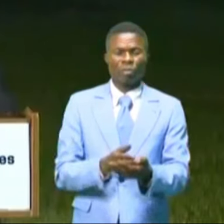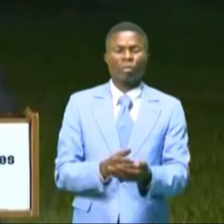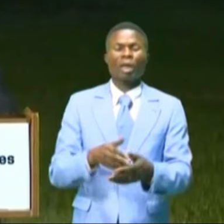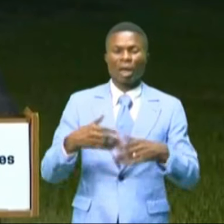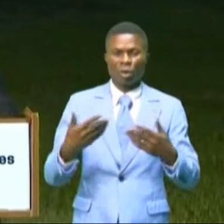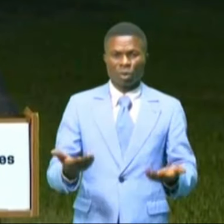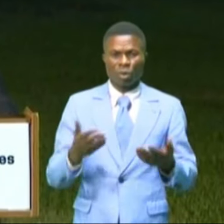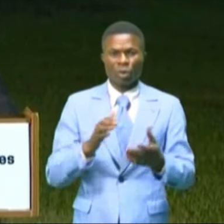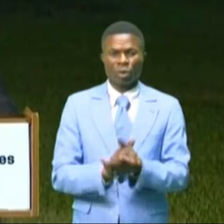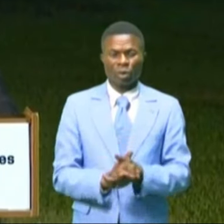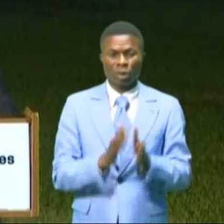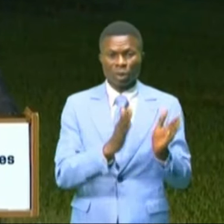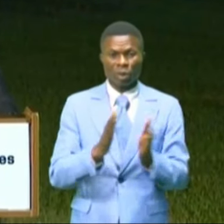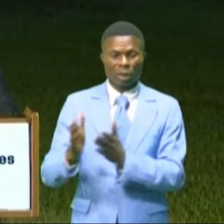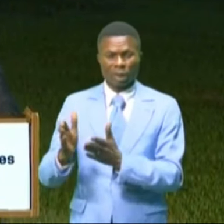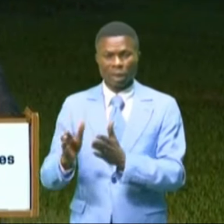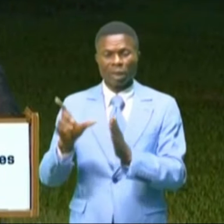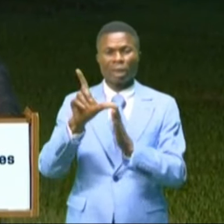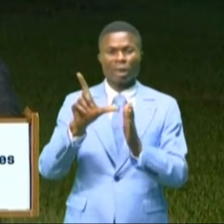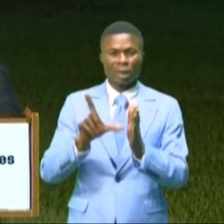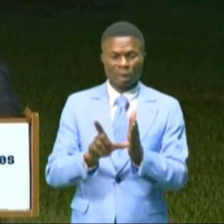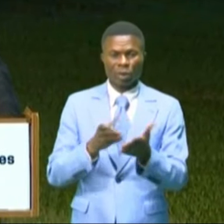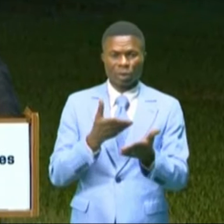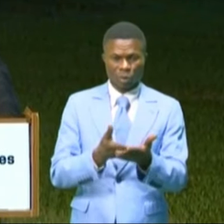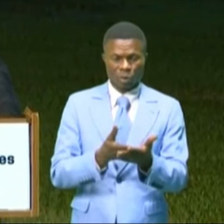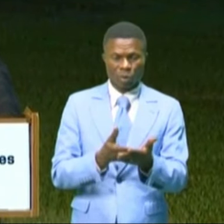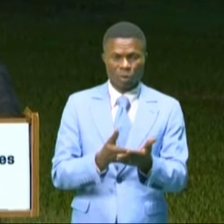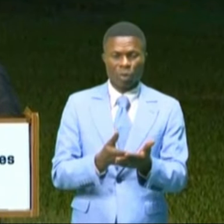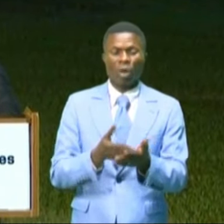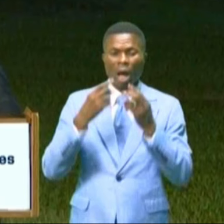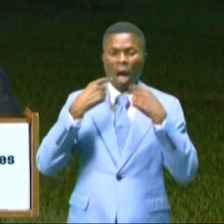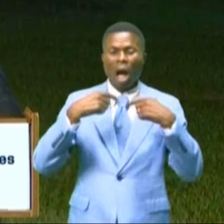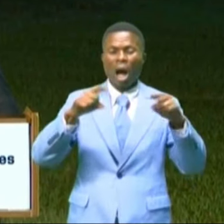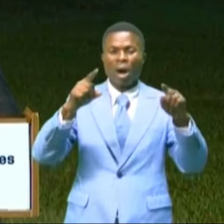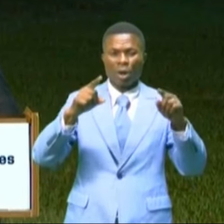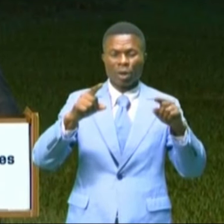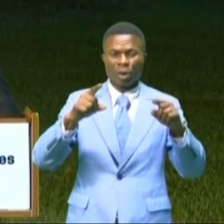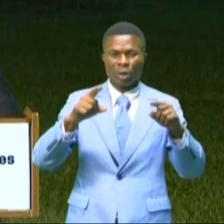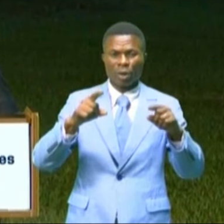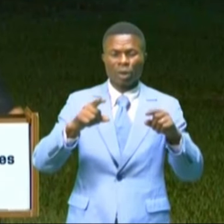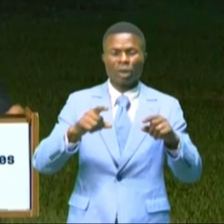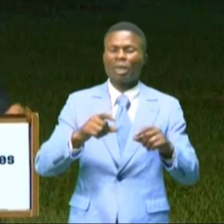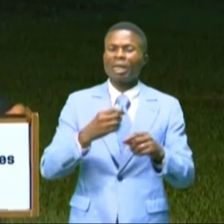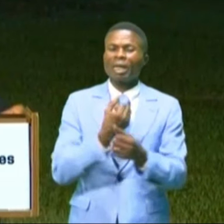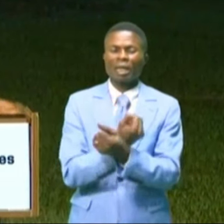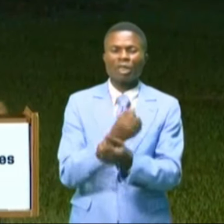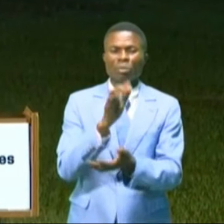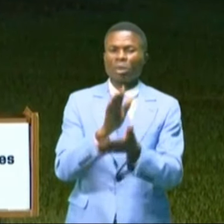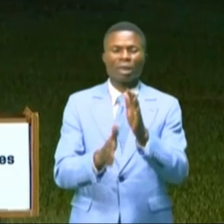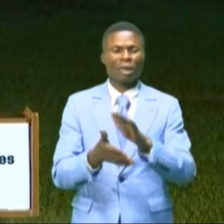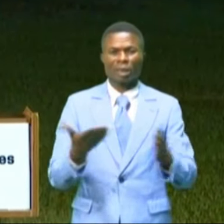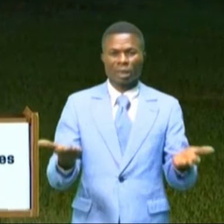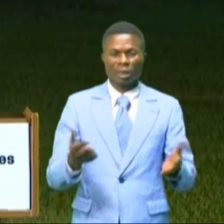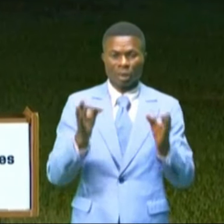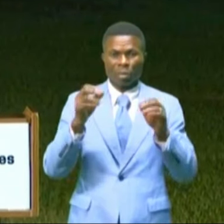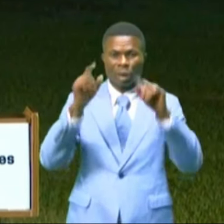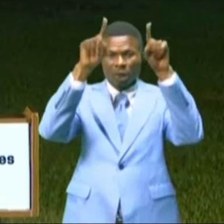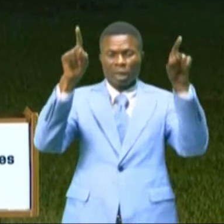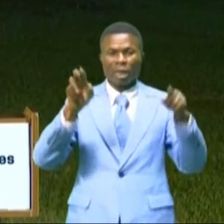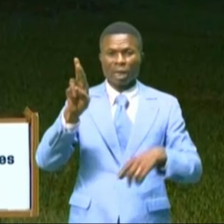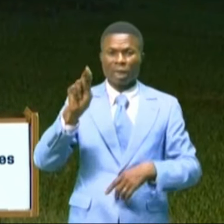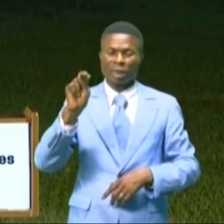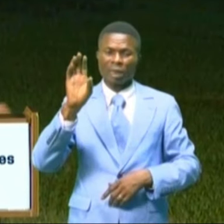Cependant, ces dispositions légales et réglementaires régulièrement promulguées souffrent de non-application, alors que la télévision